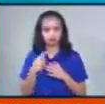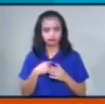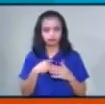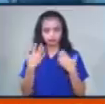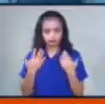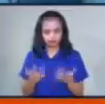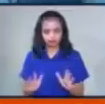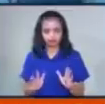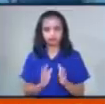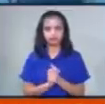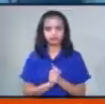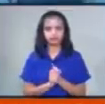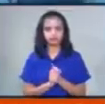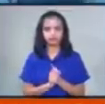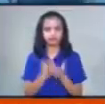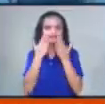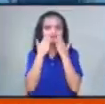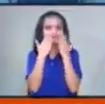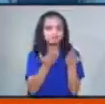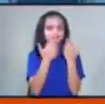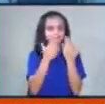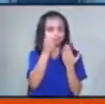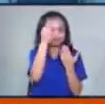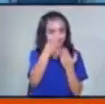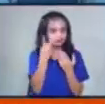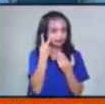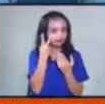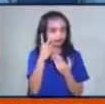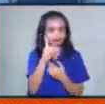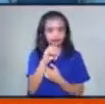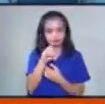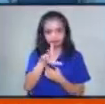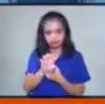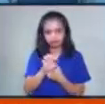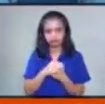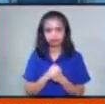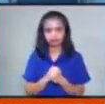case. Nag-apologize na. Okay? Salamat po, sir. Doon na tayo magkita-kita sa Dolly, sir.